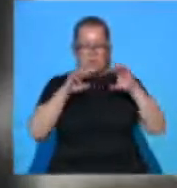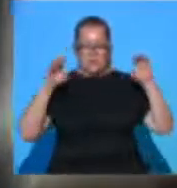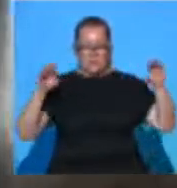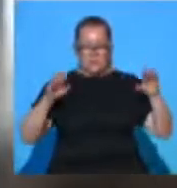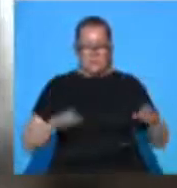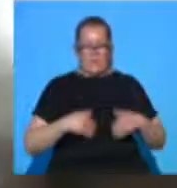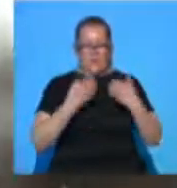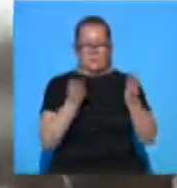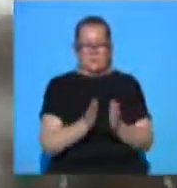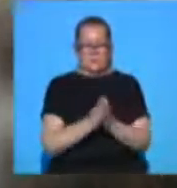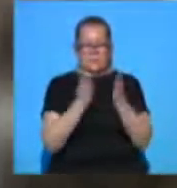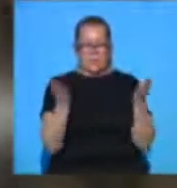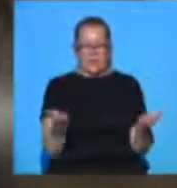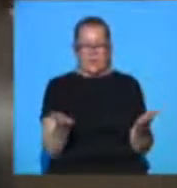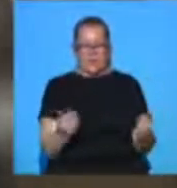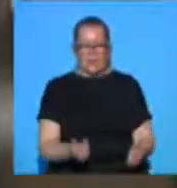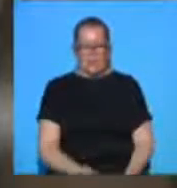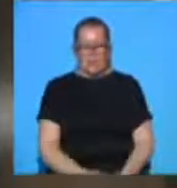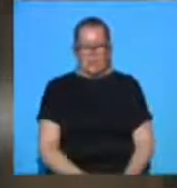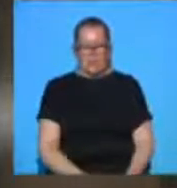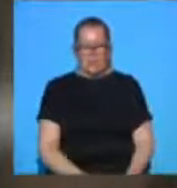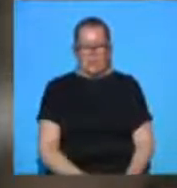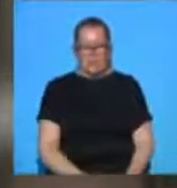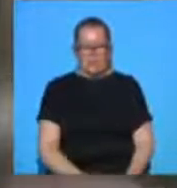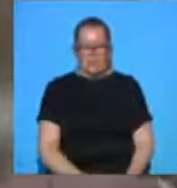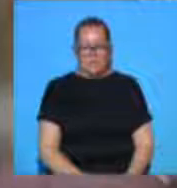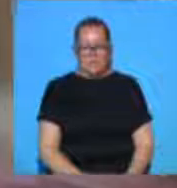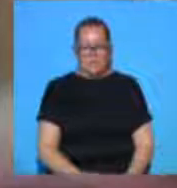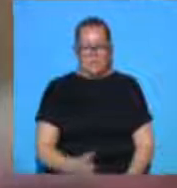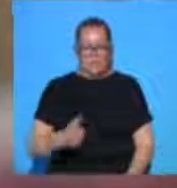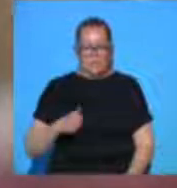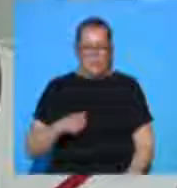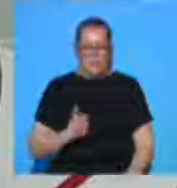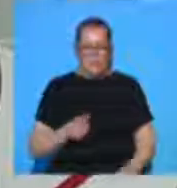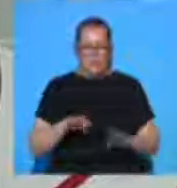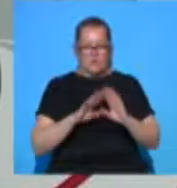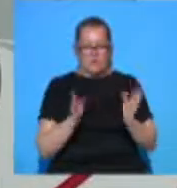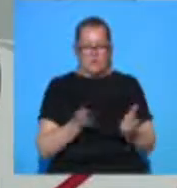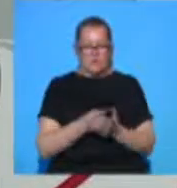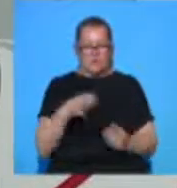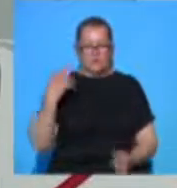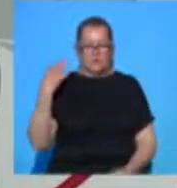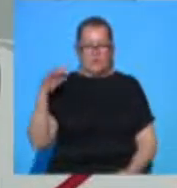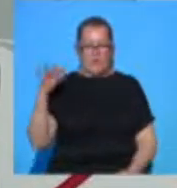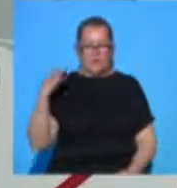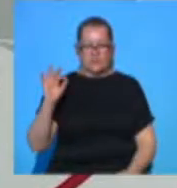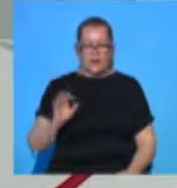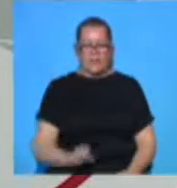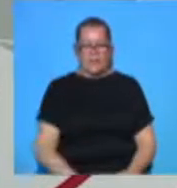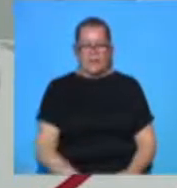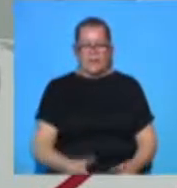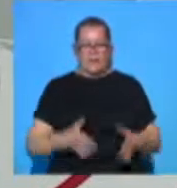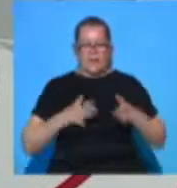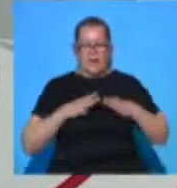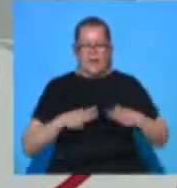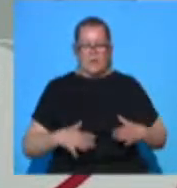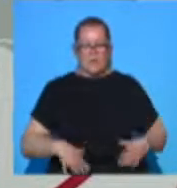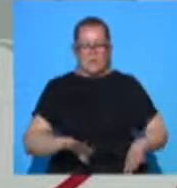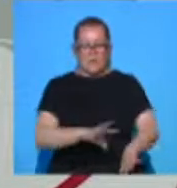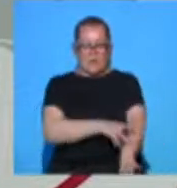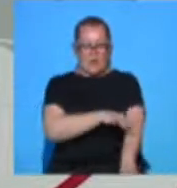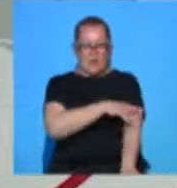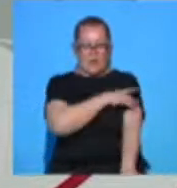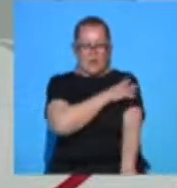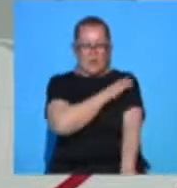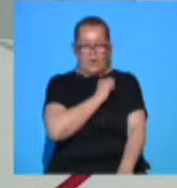și lansări de carte. Este o ediție cu totul și cu totul deosebită și așteptăm cu